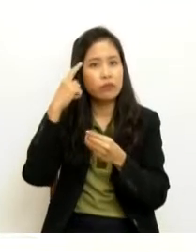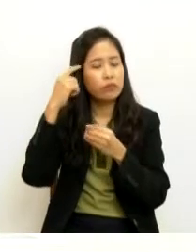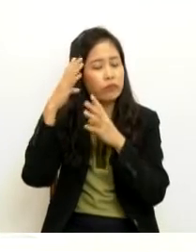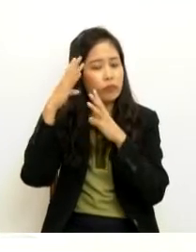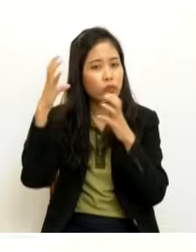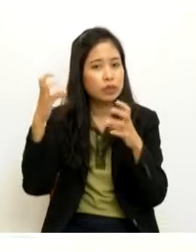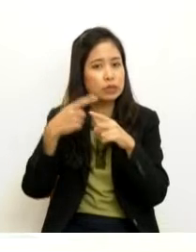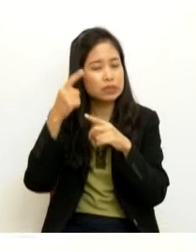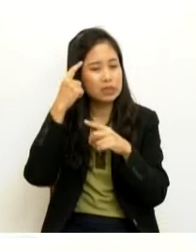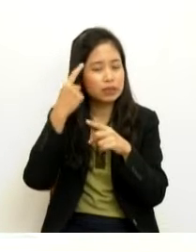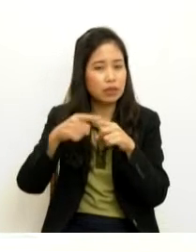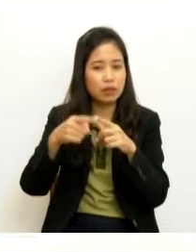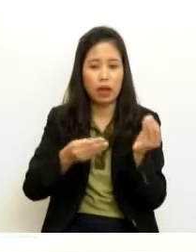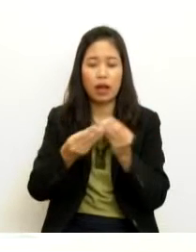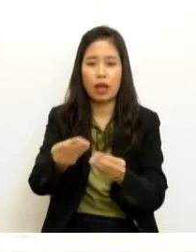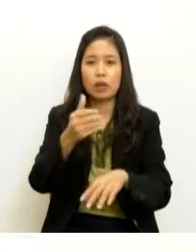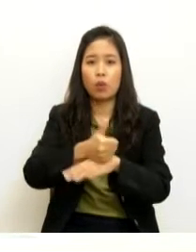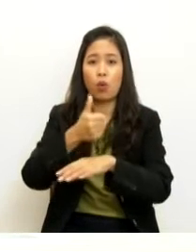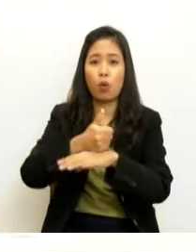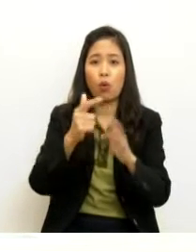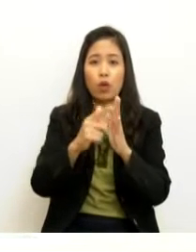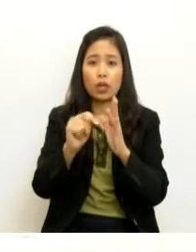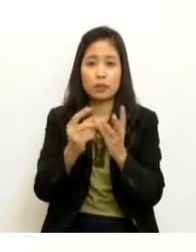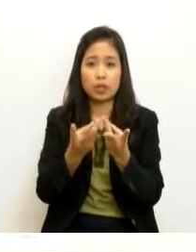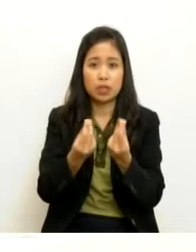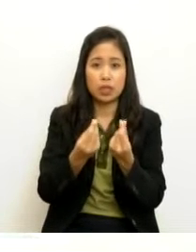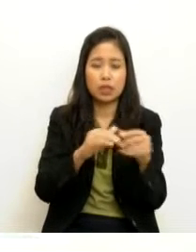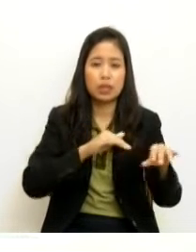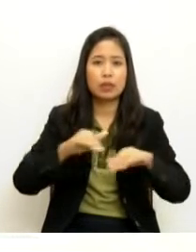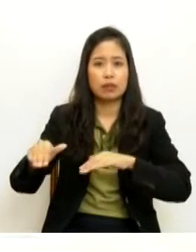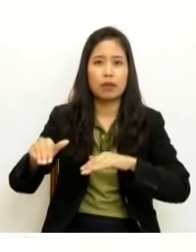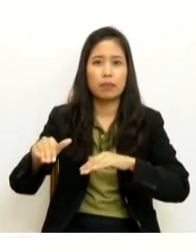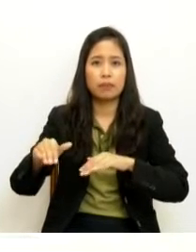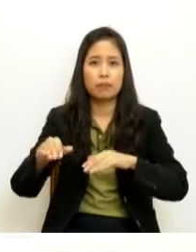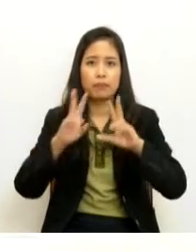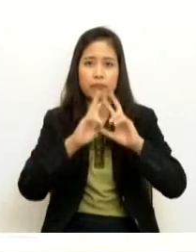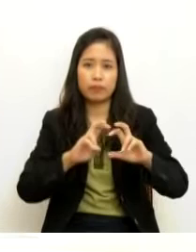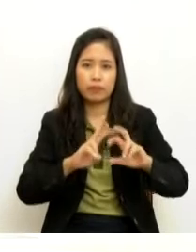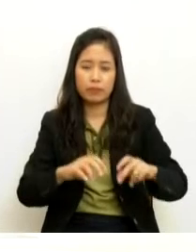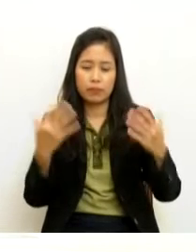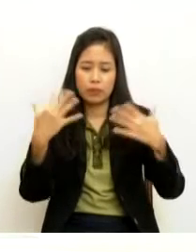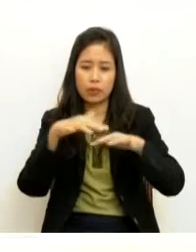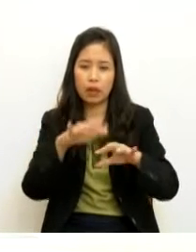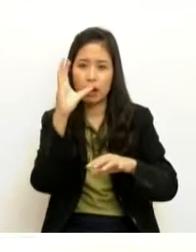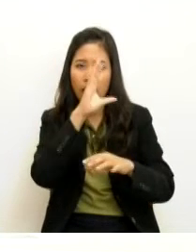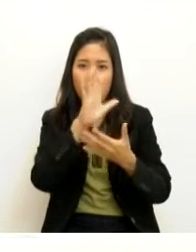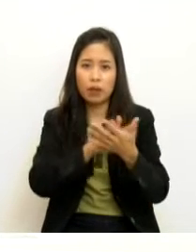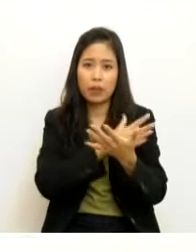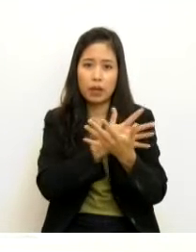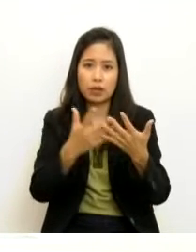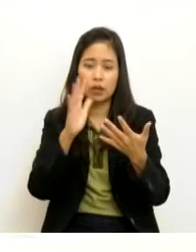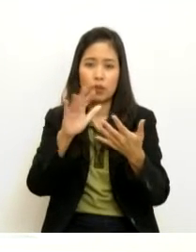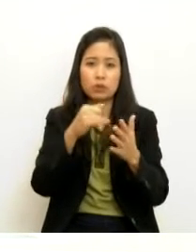ผู้อำนวยการสำนักงานเขตได้เตรียมการ1ก็คือท่านต้องประสานหาแผนที่ของจังหวัด